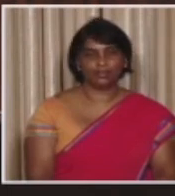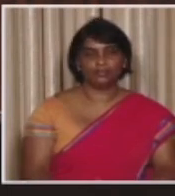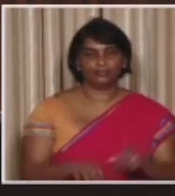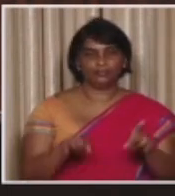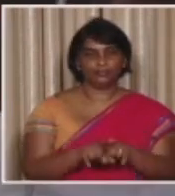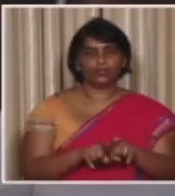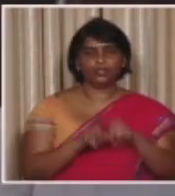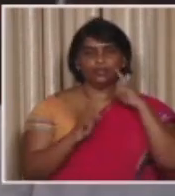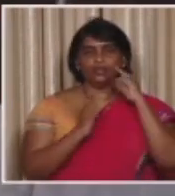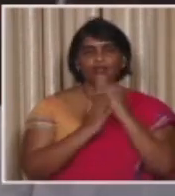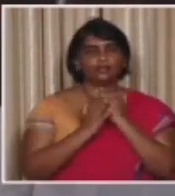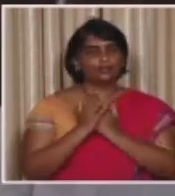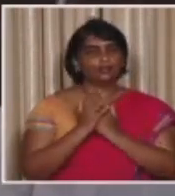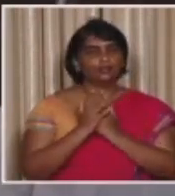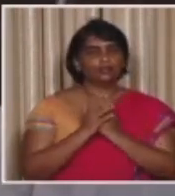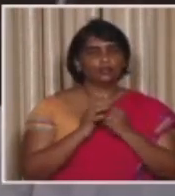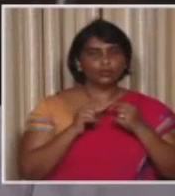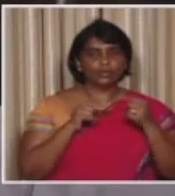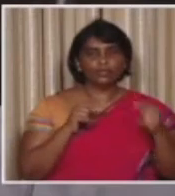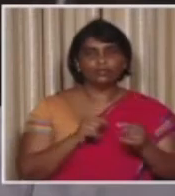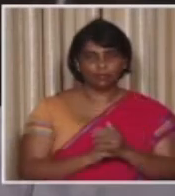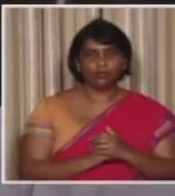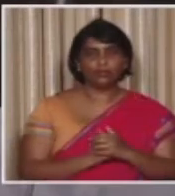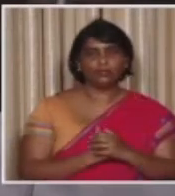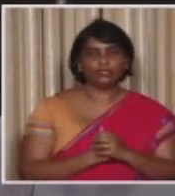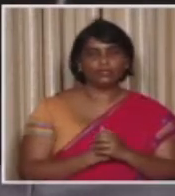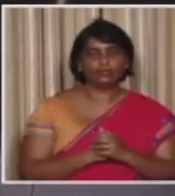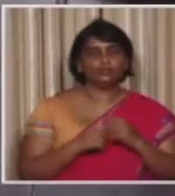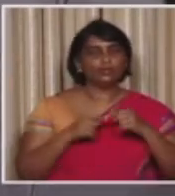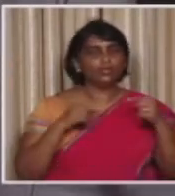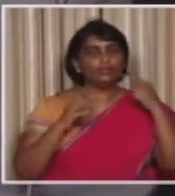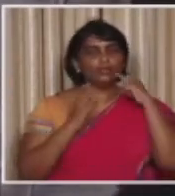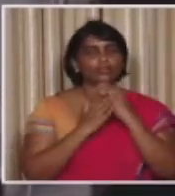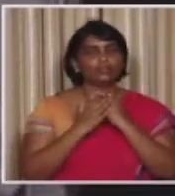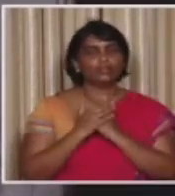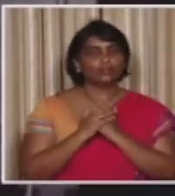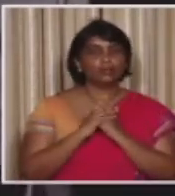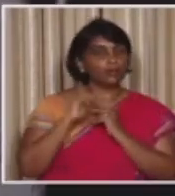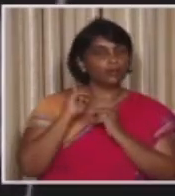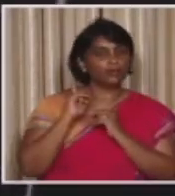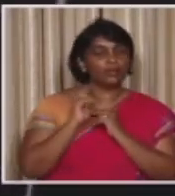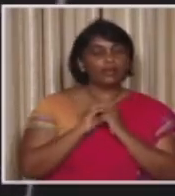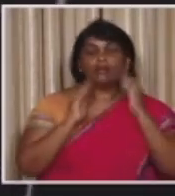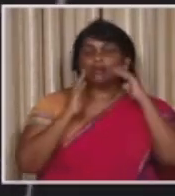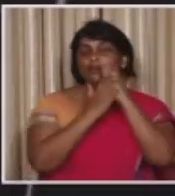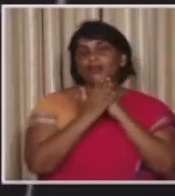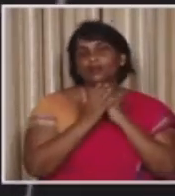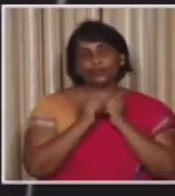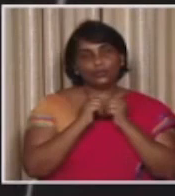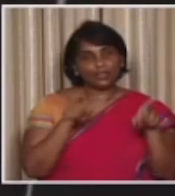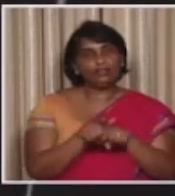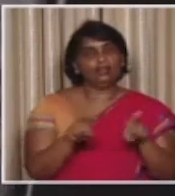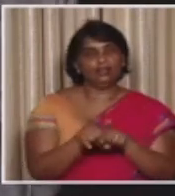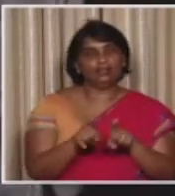உலசனை சபாபத்துவனே, இத்தாம ஹொந்த யோஜனாவக். இப்போ பார்லிமேந்துவே